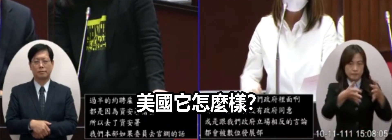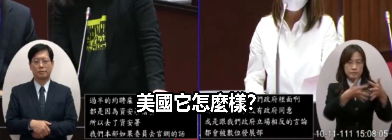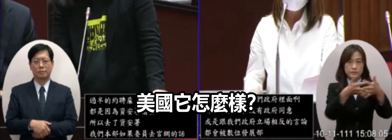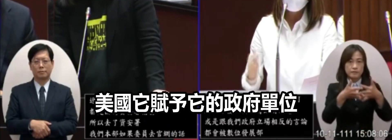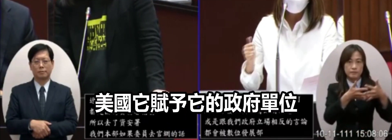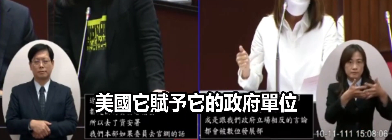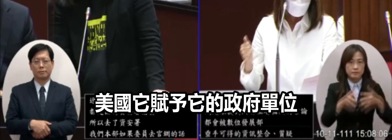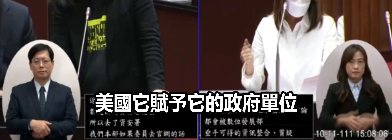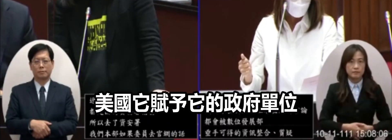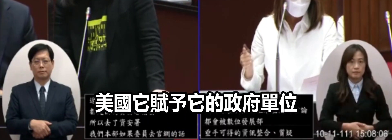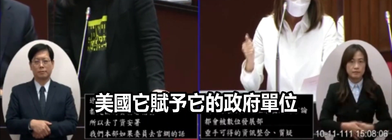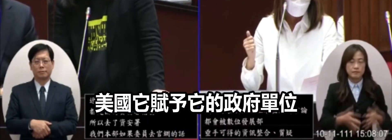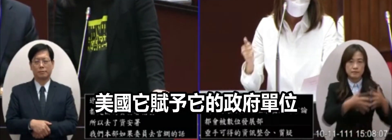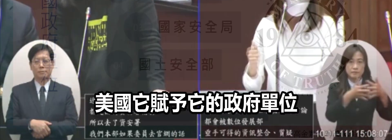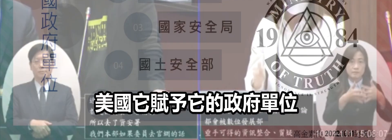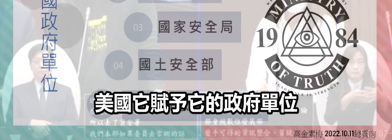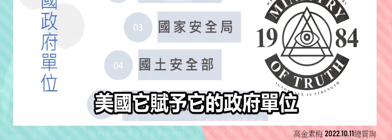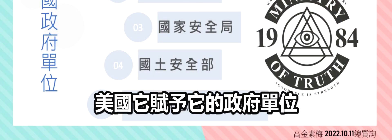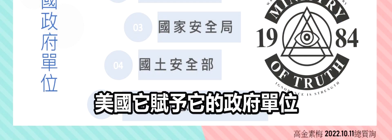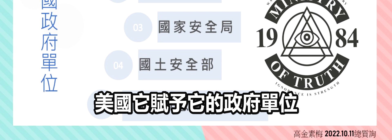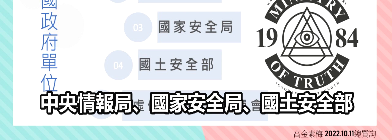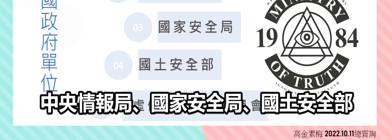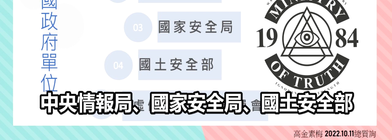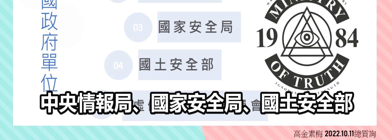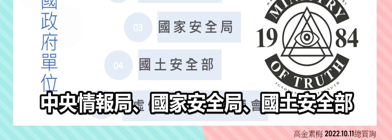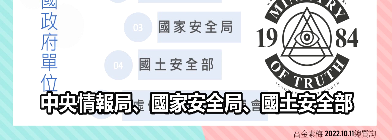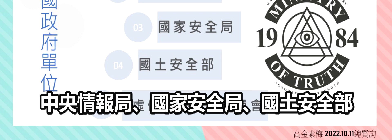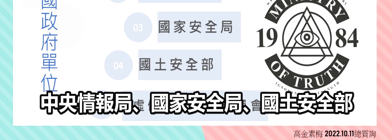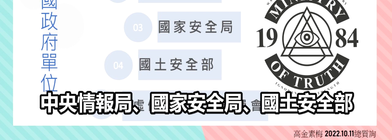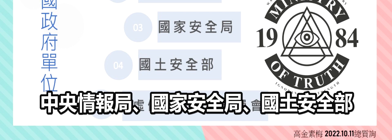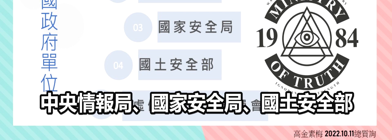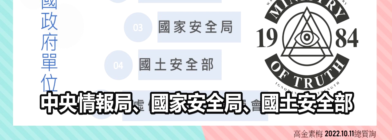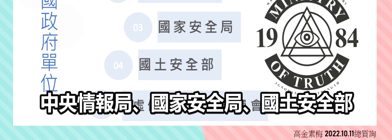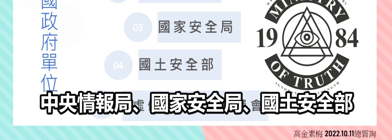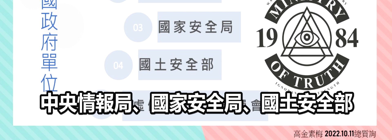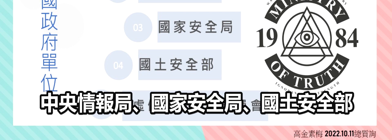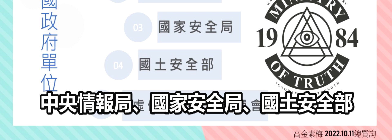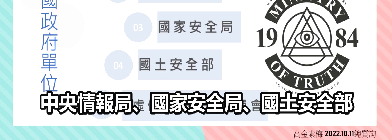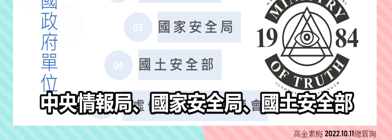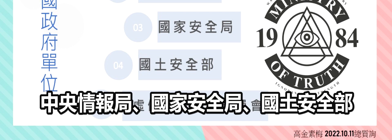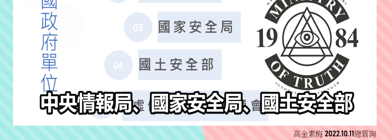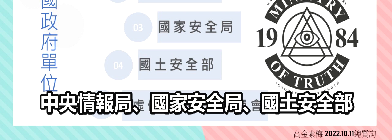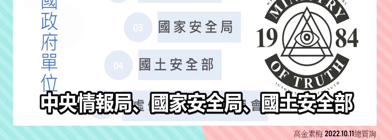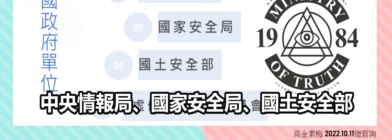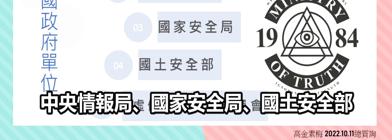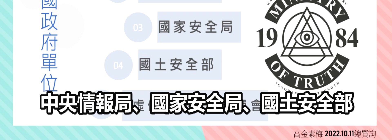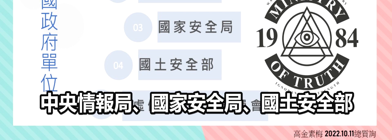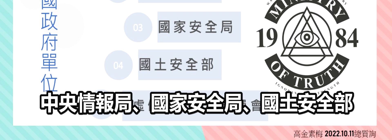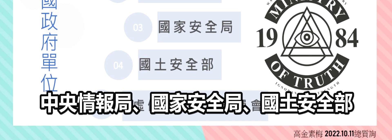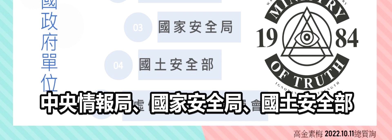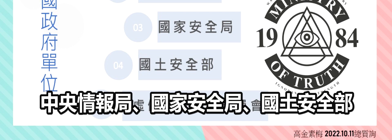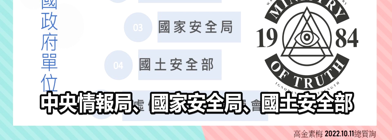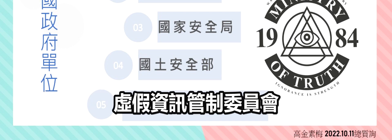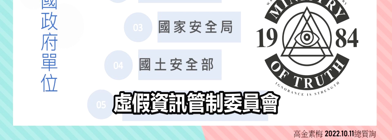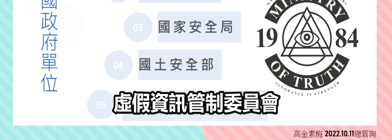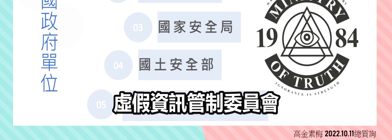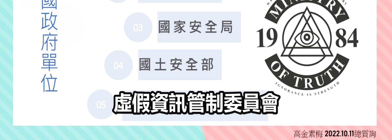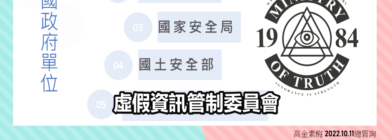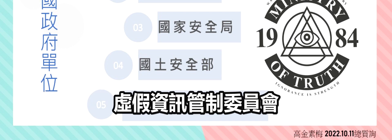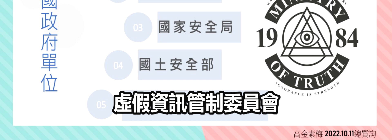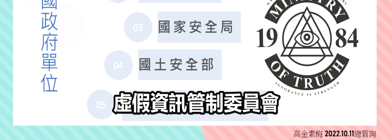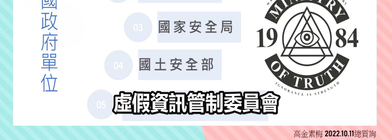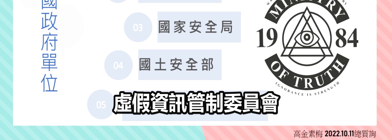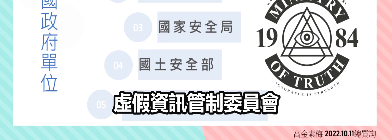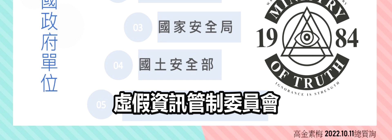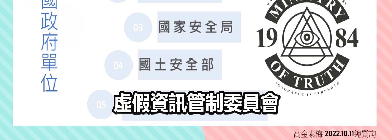美国它怎么样？美国它赋予它的政府单位中央情报局、国家安全局、国土安全部、虚假